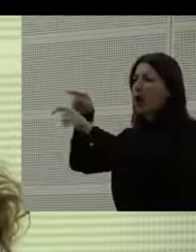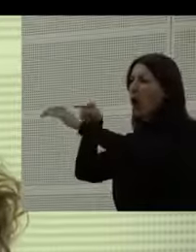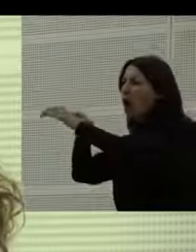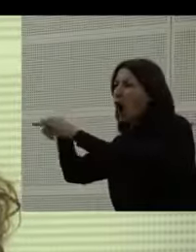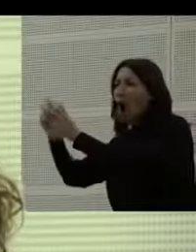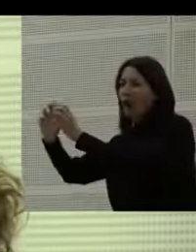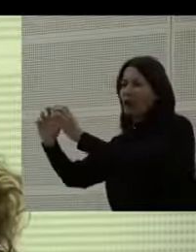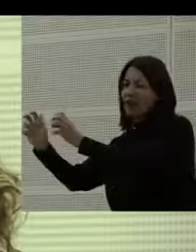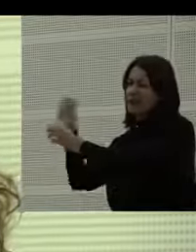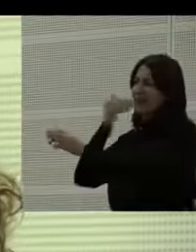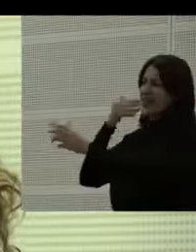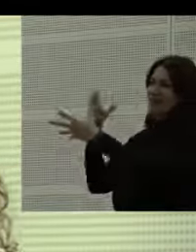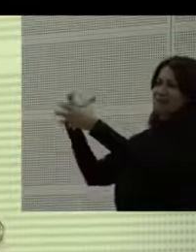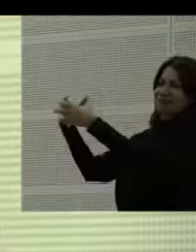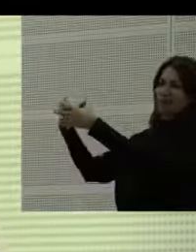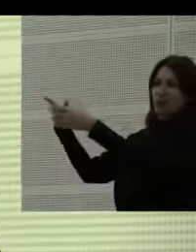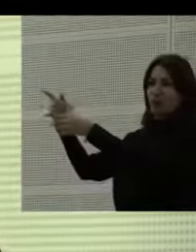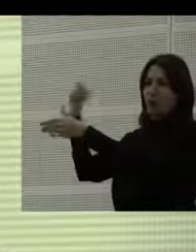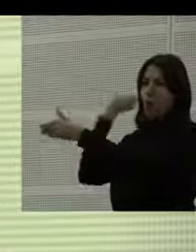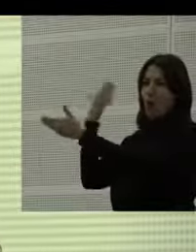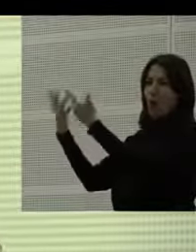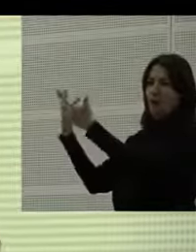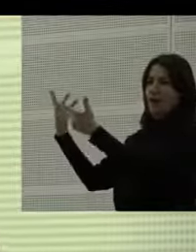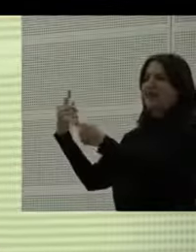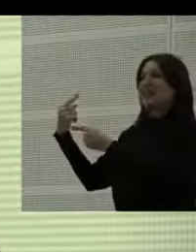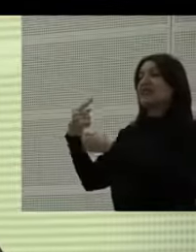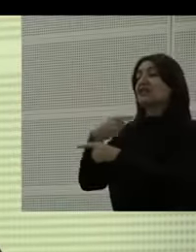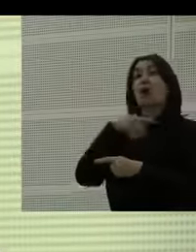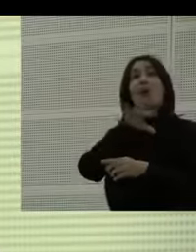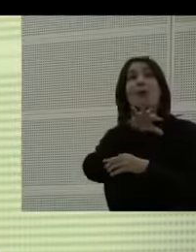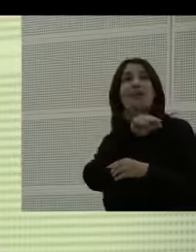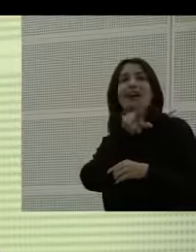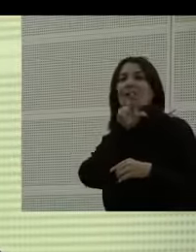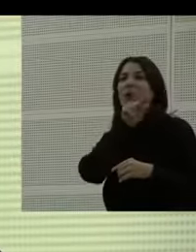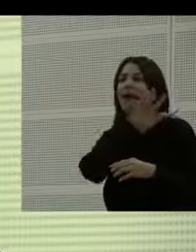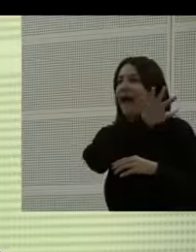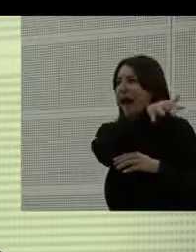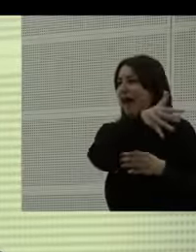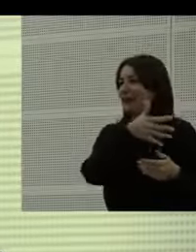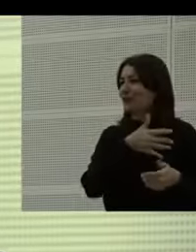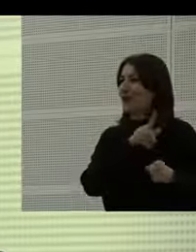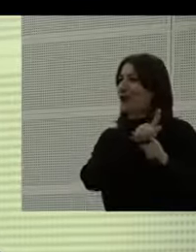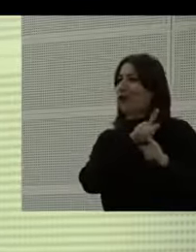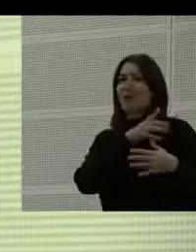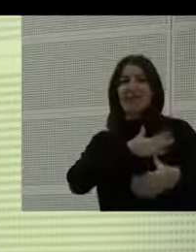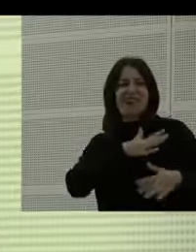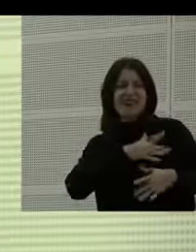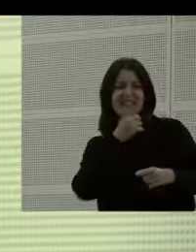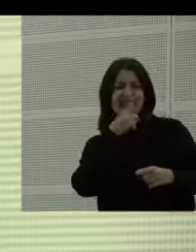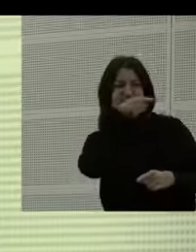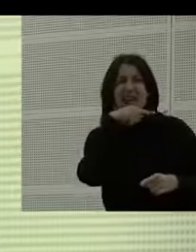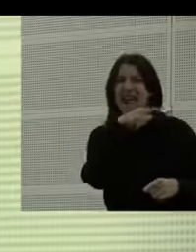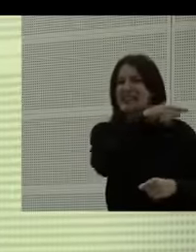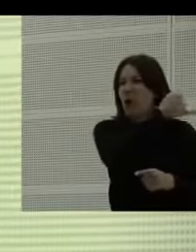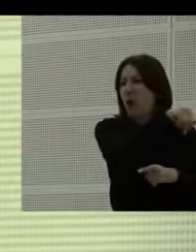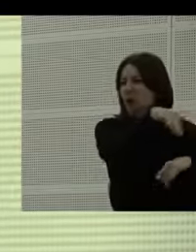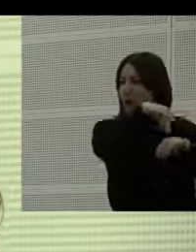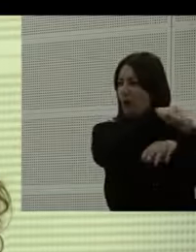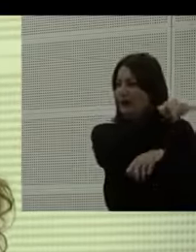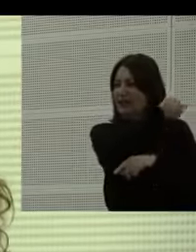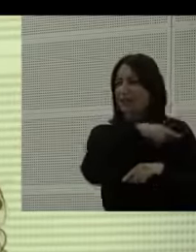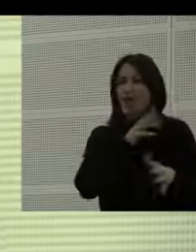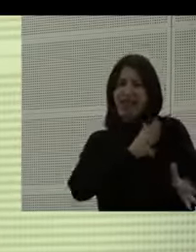come sono, e io invece preferivo parlare di come era vestita male la zia all'ultimo matrimonio